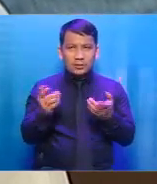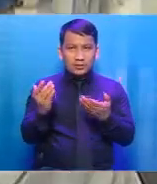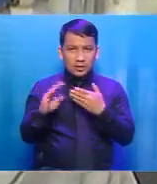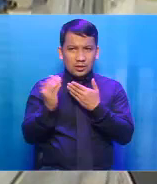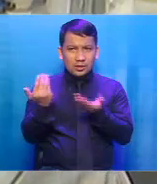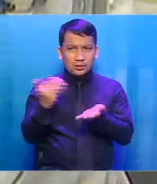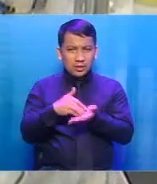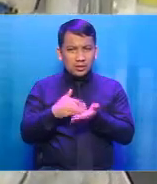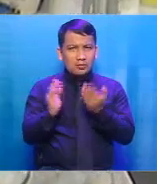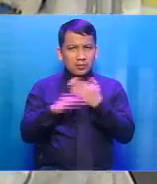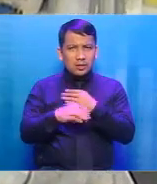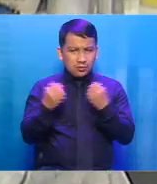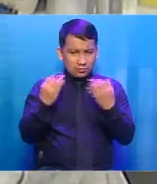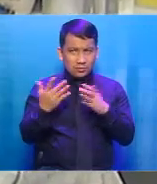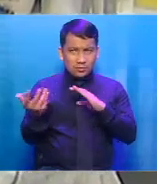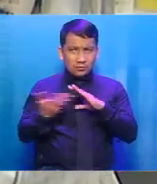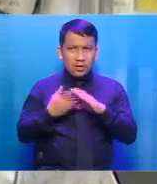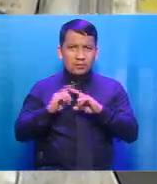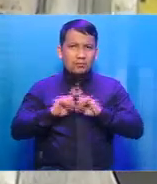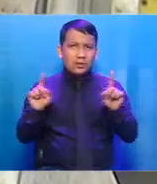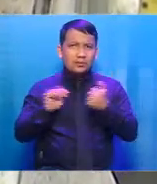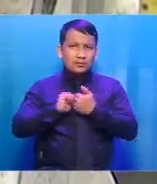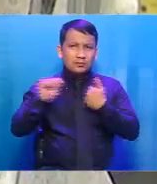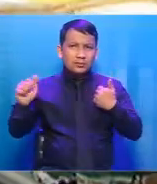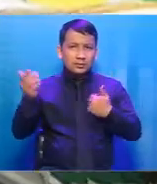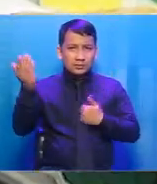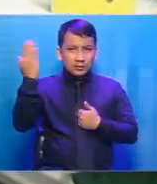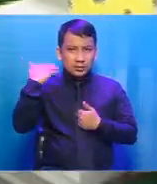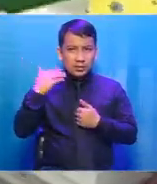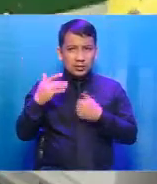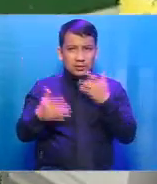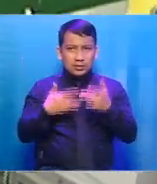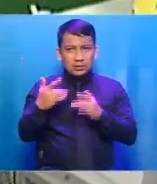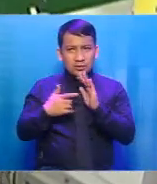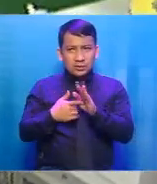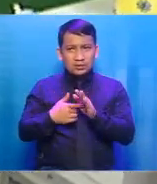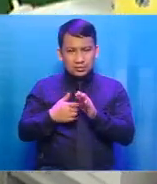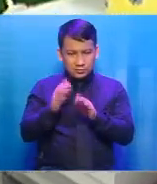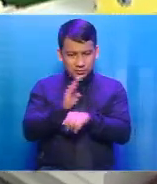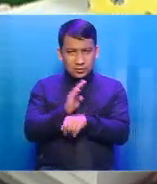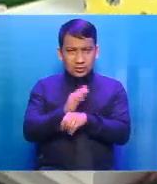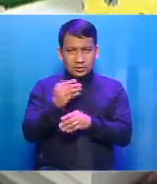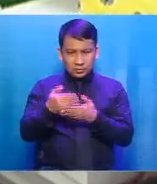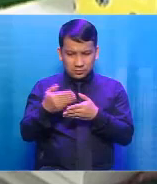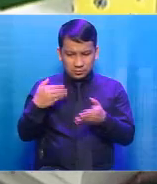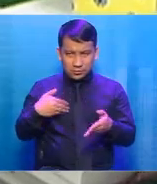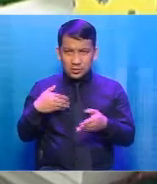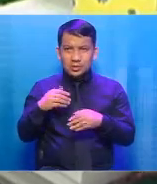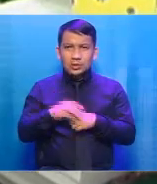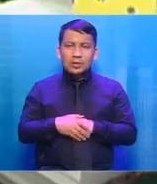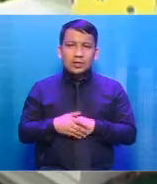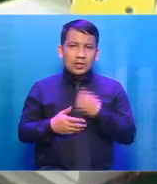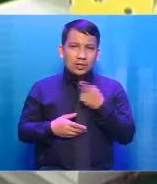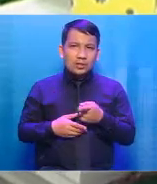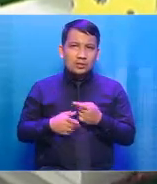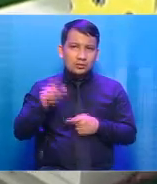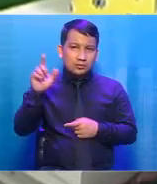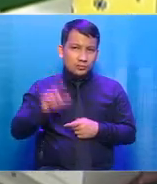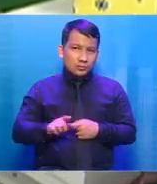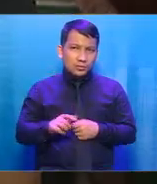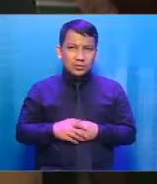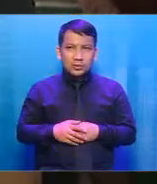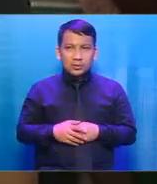customer, malayo raw ang sitwasyon nila ngayon sa nakasanayang sigla sa kanilang negosyo bago ang pandemya. Lugi talaga,